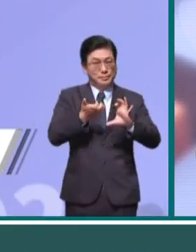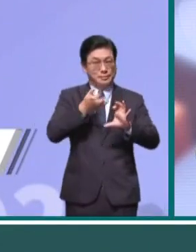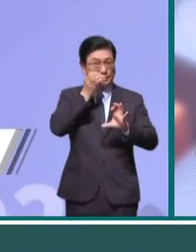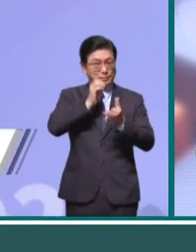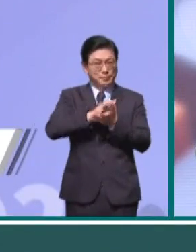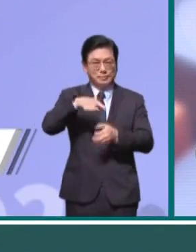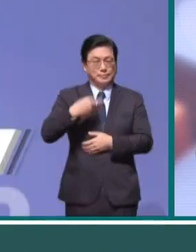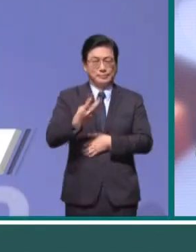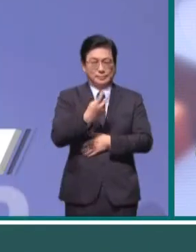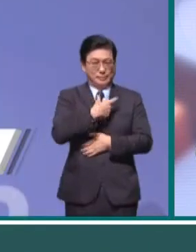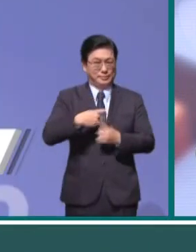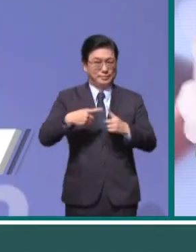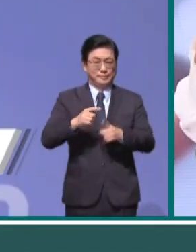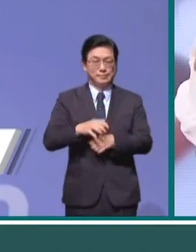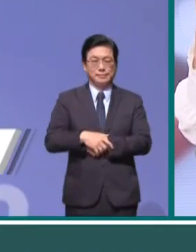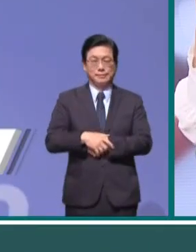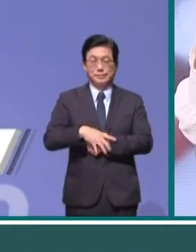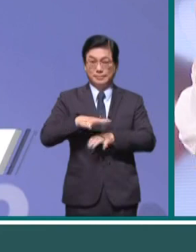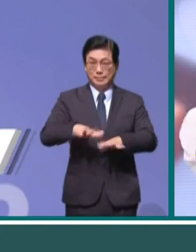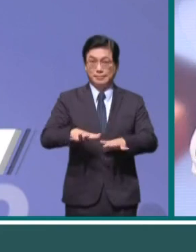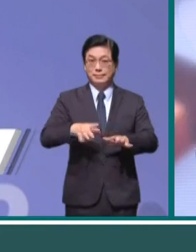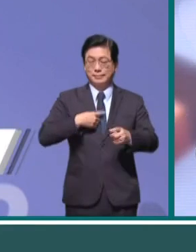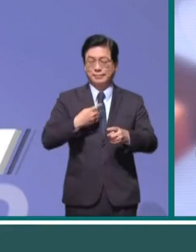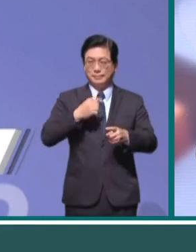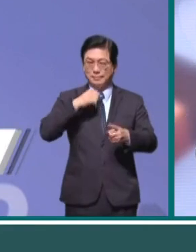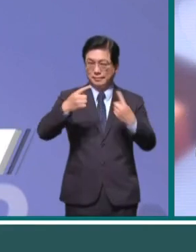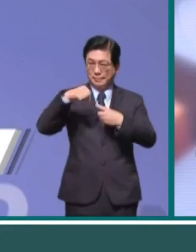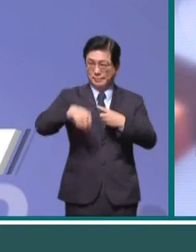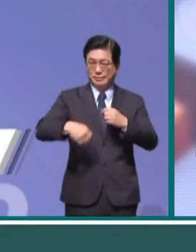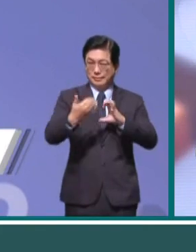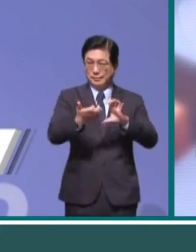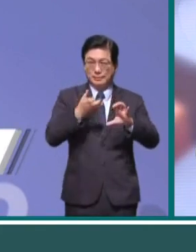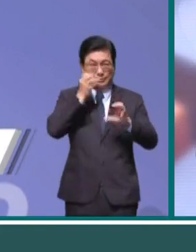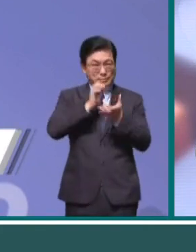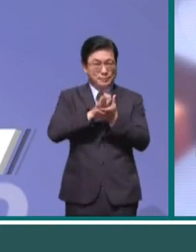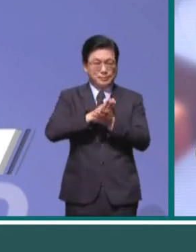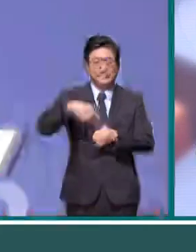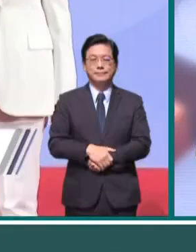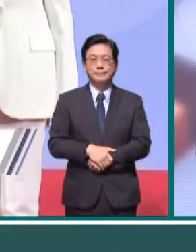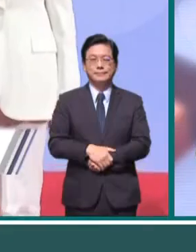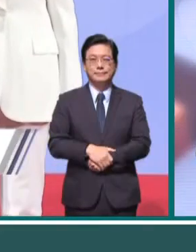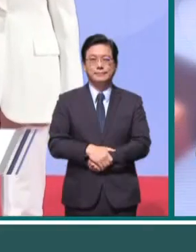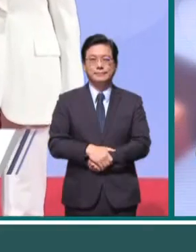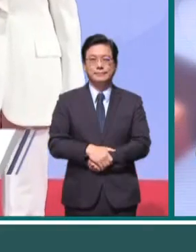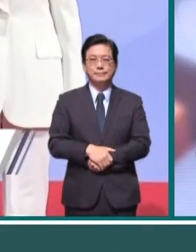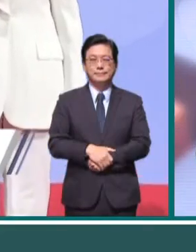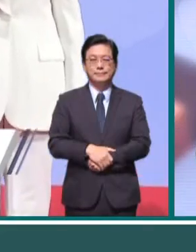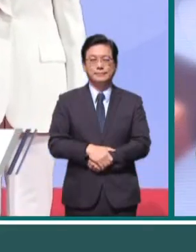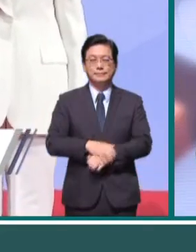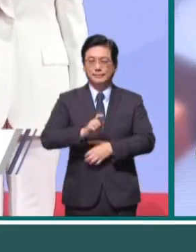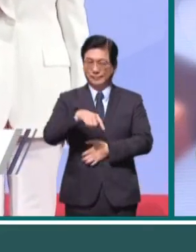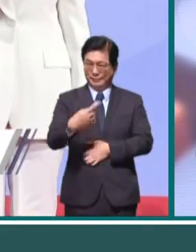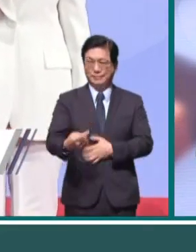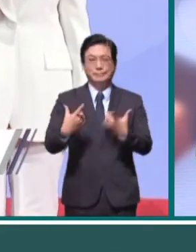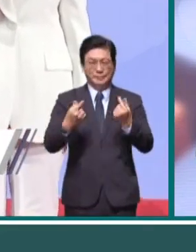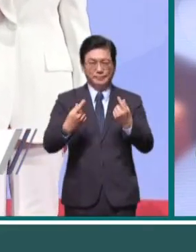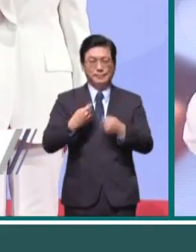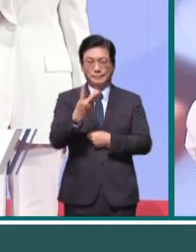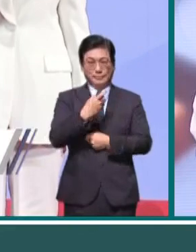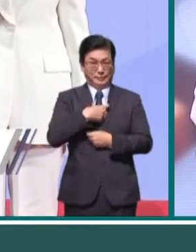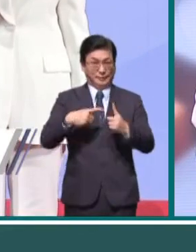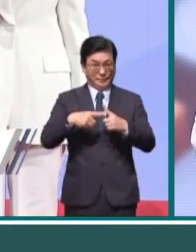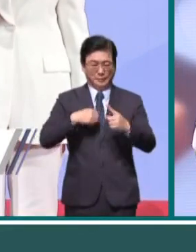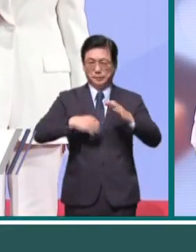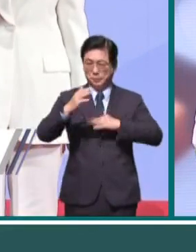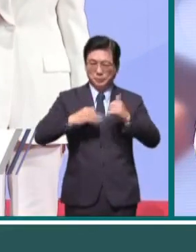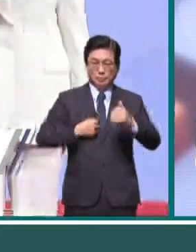的第三句你要比出手势，然后你在最后的时候要这个哪一句话要加重语气，就